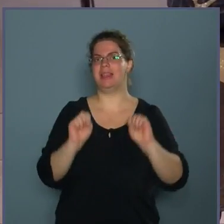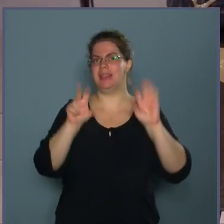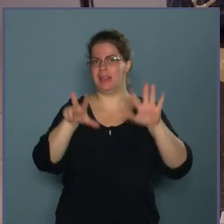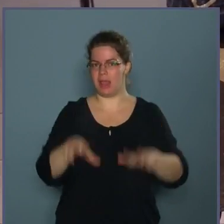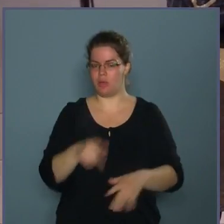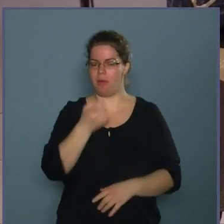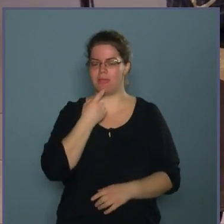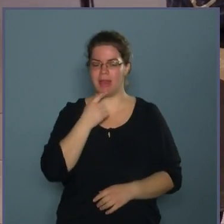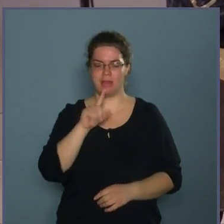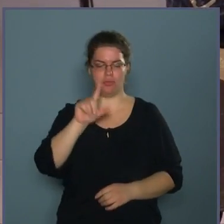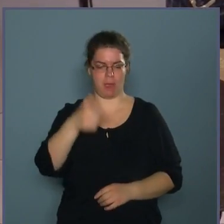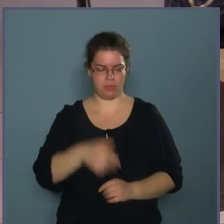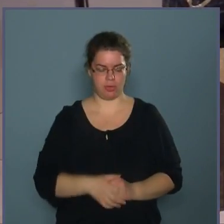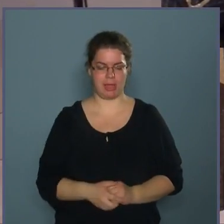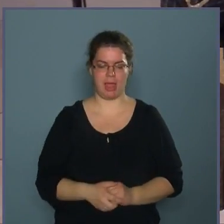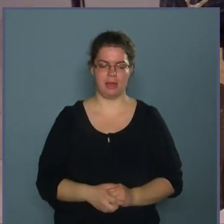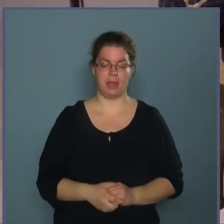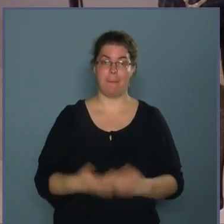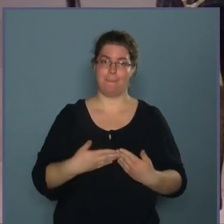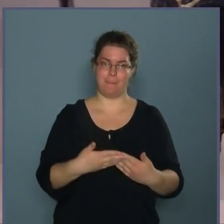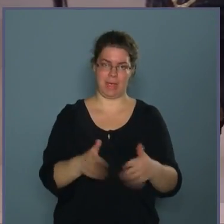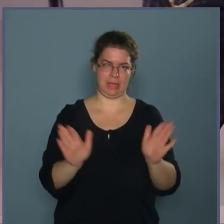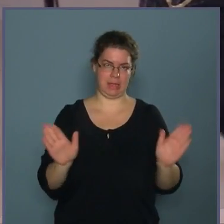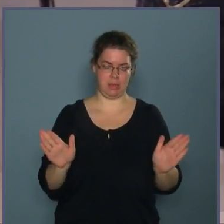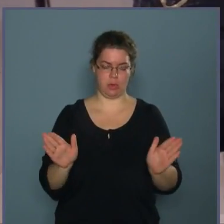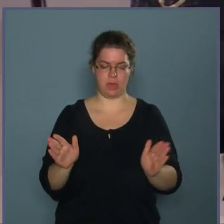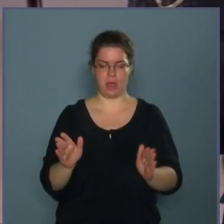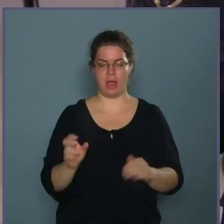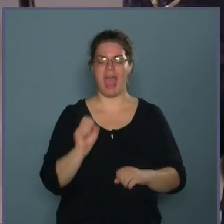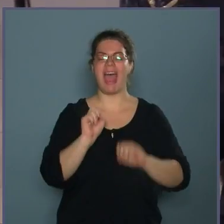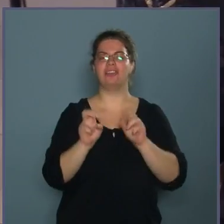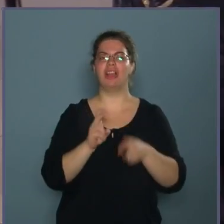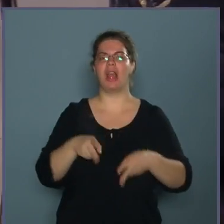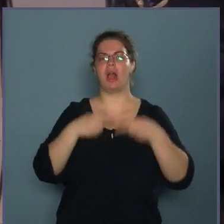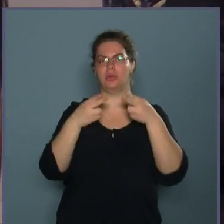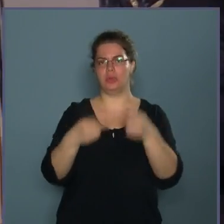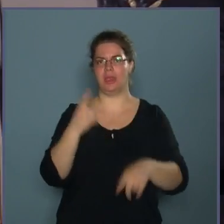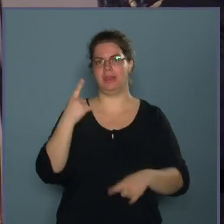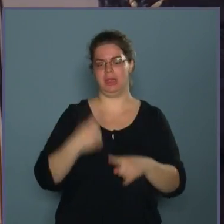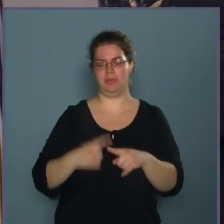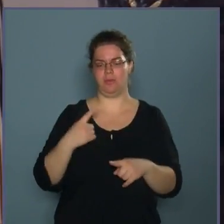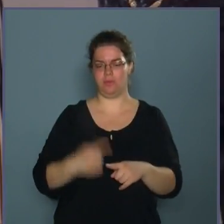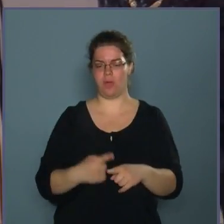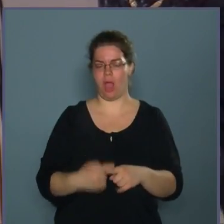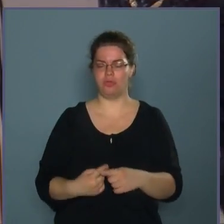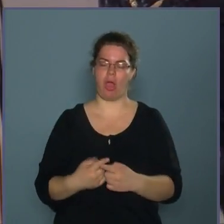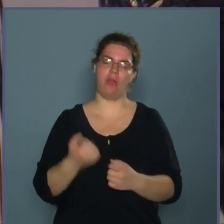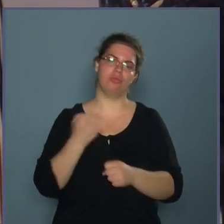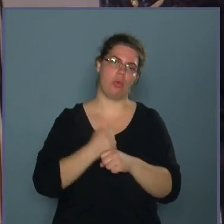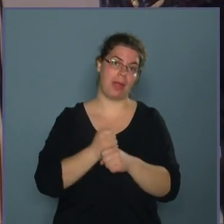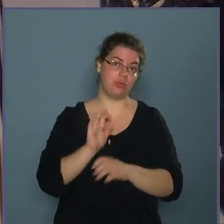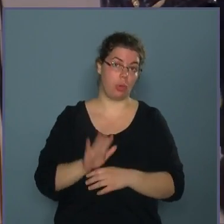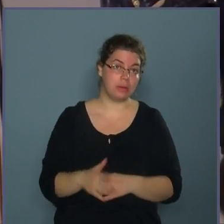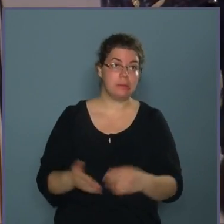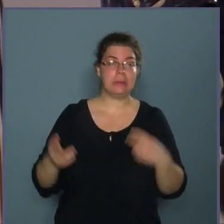1918. március 2-án megnyitották a Csilla utcai vasas munkásotthont,